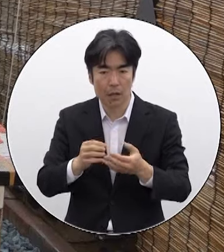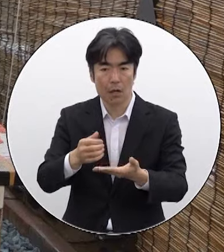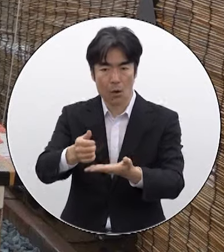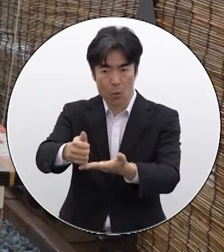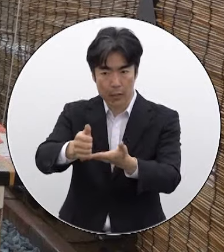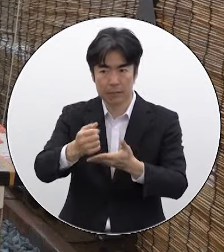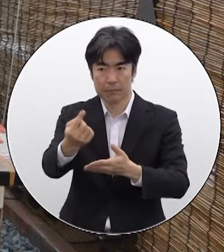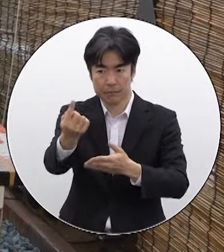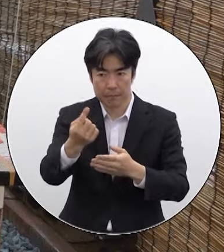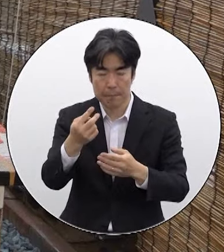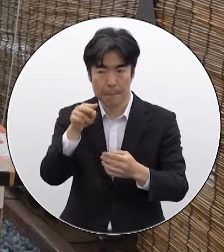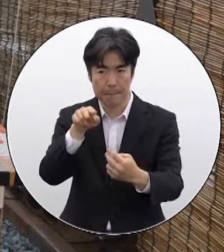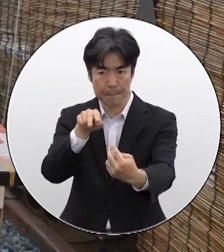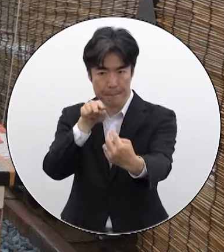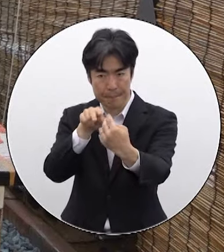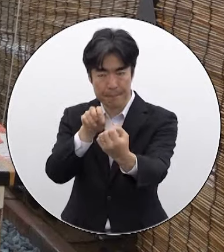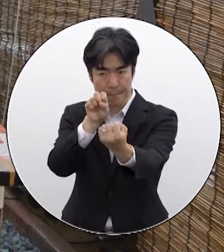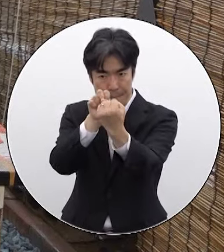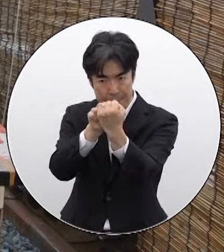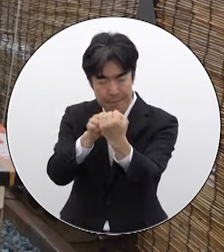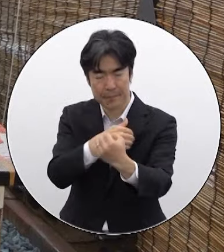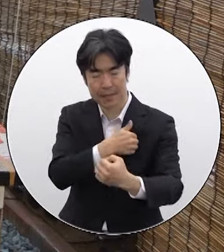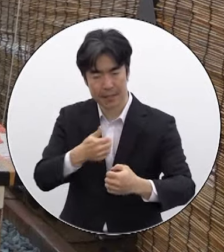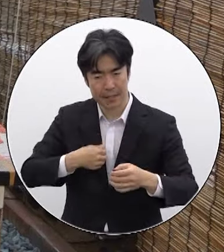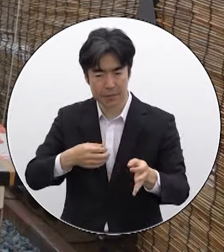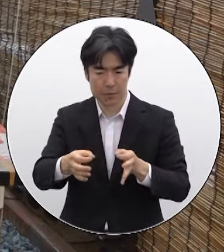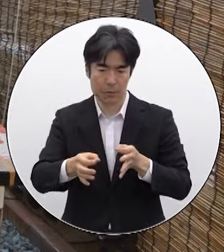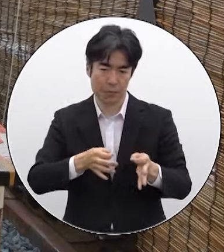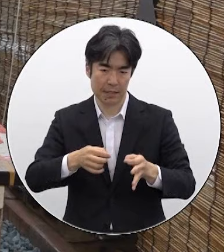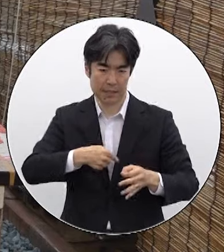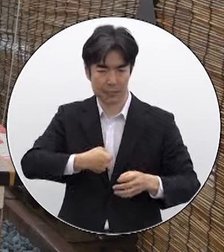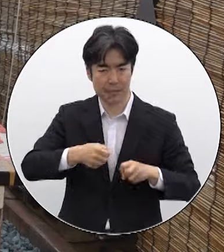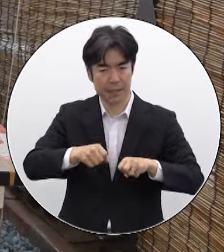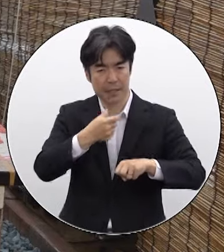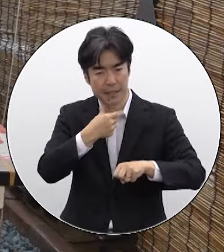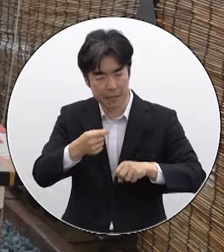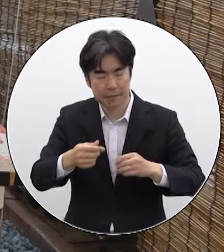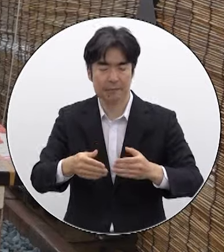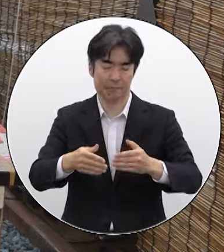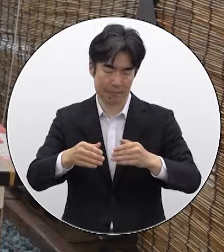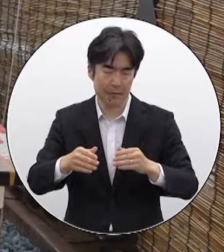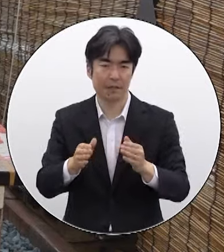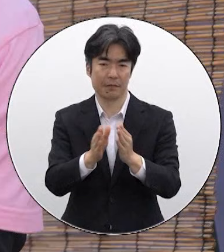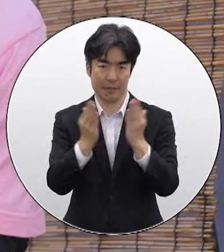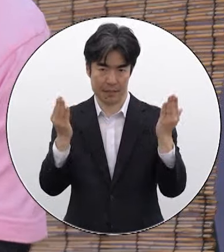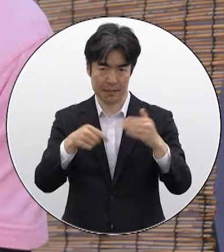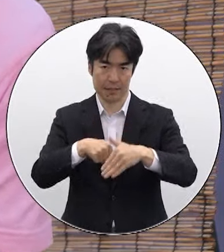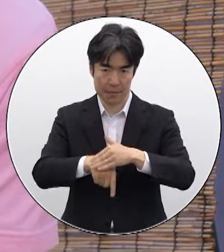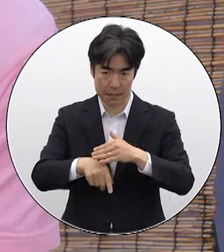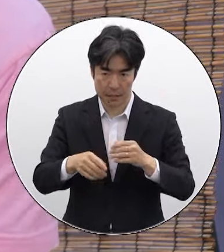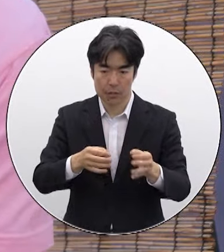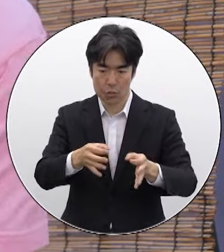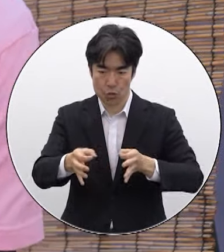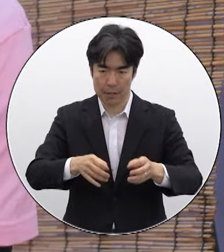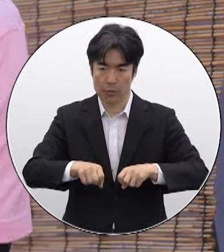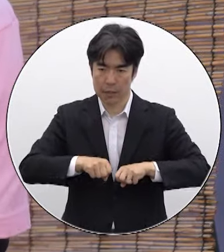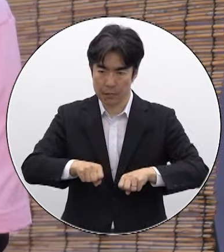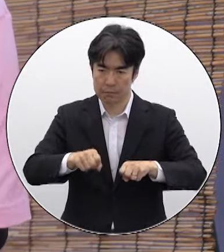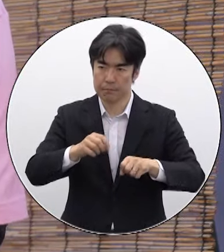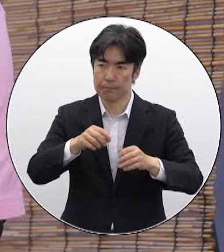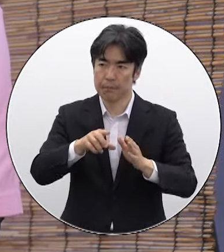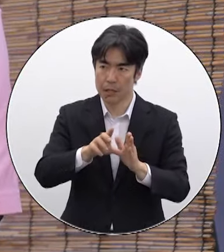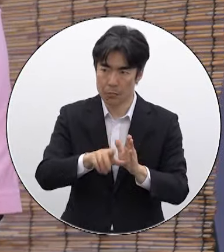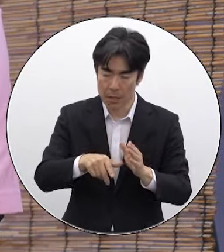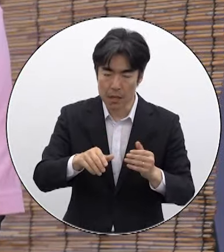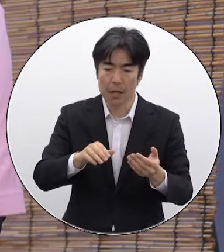のお客さんの目を見てできる商売がしたいなと思って始めました、 はい。 で、商売始めるんであれば、う